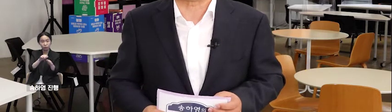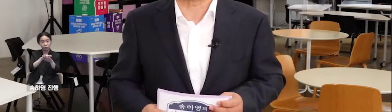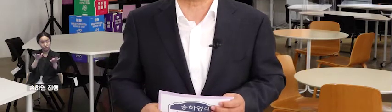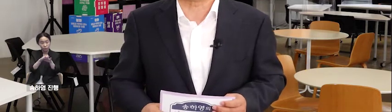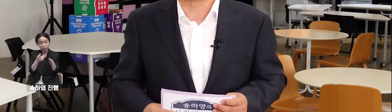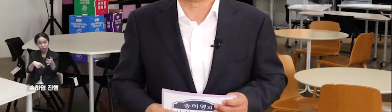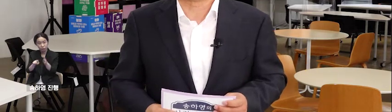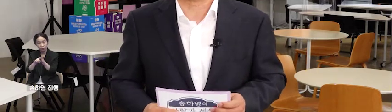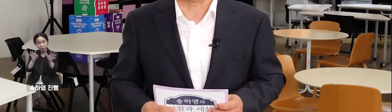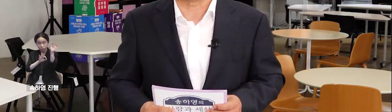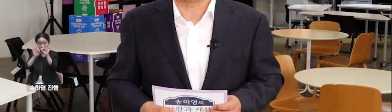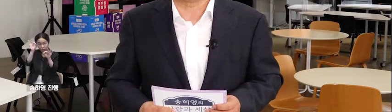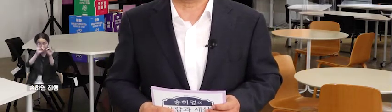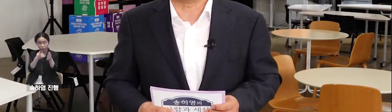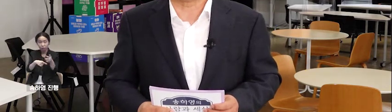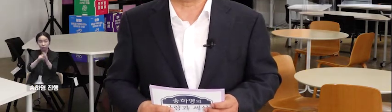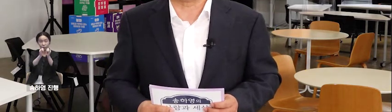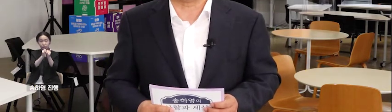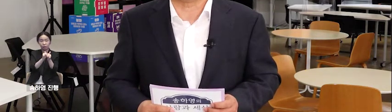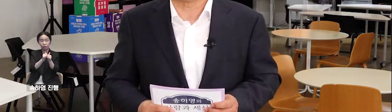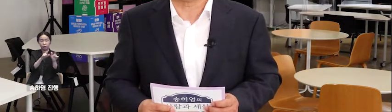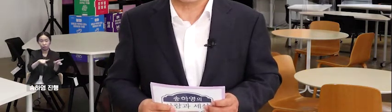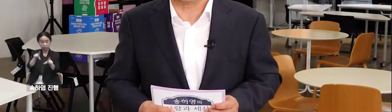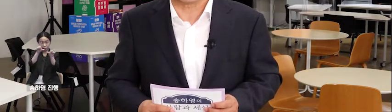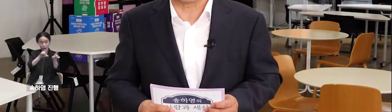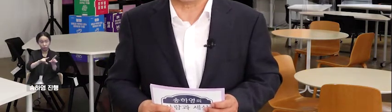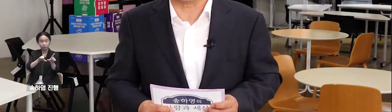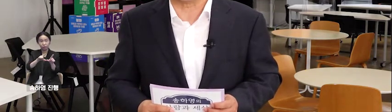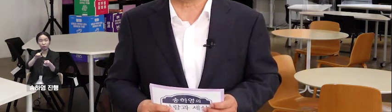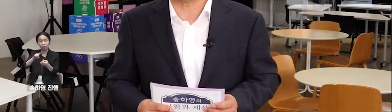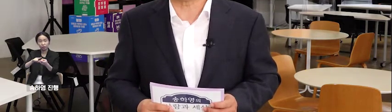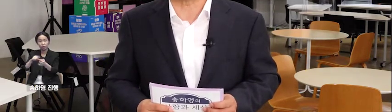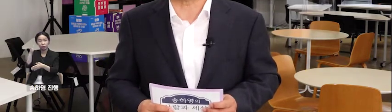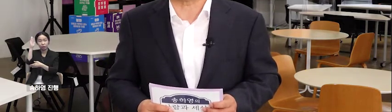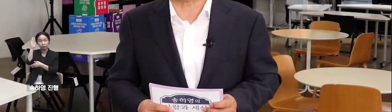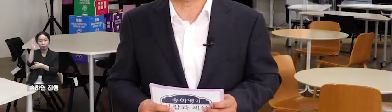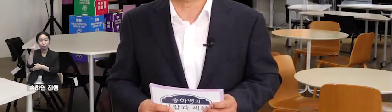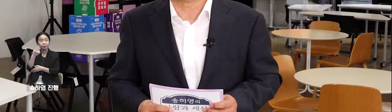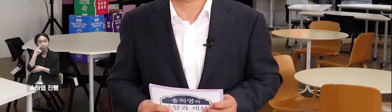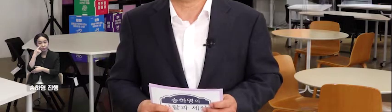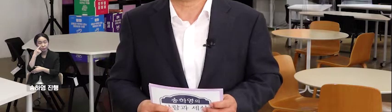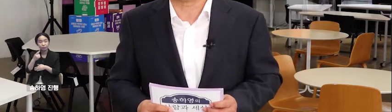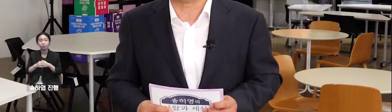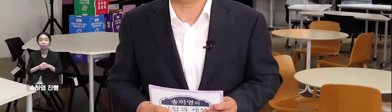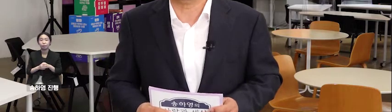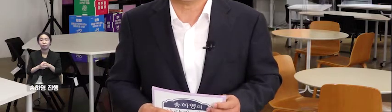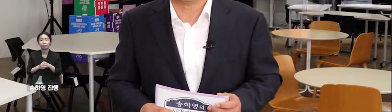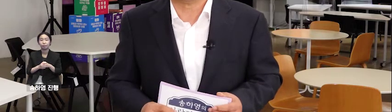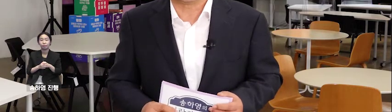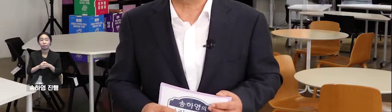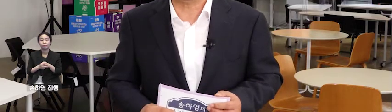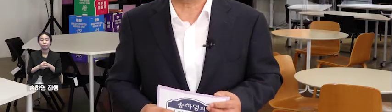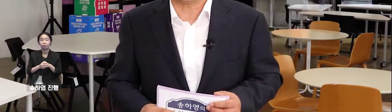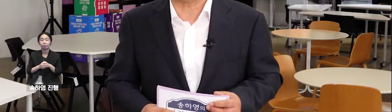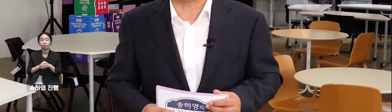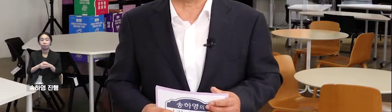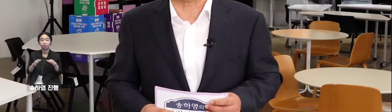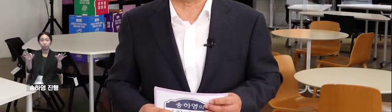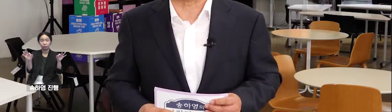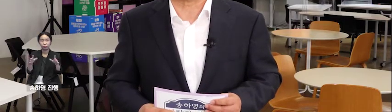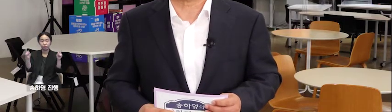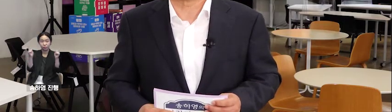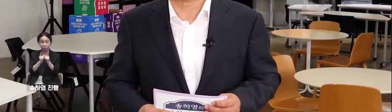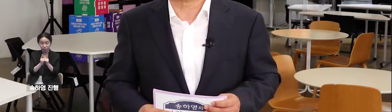방법을 찾아 나서는 그의 삶과 철학에 대해 진솔하게 이야기 나눠보겠습니다. 그럼 잠시 후에